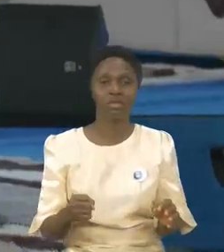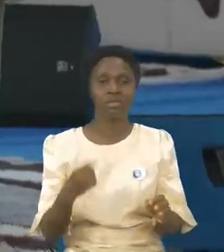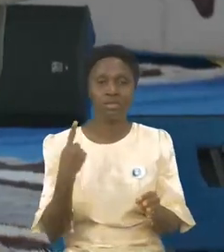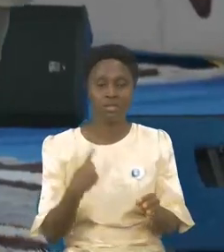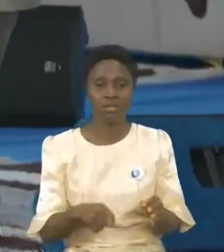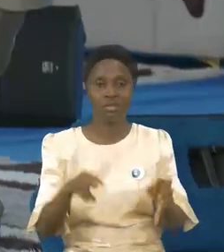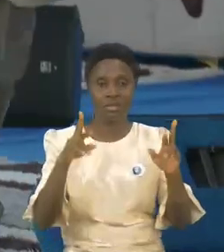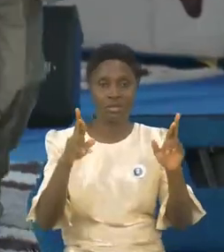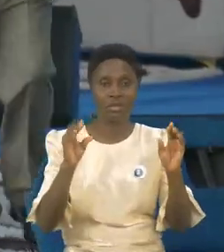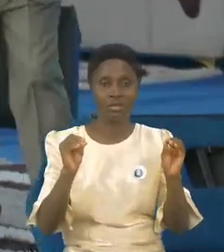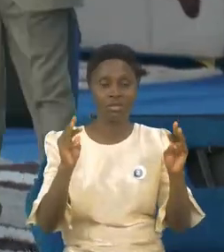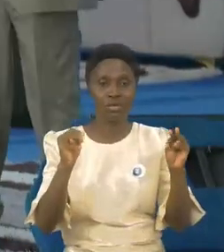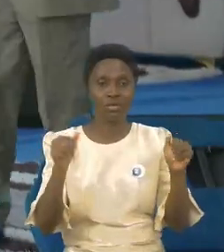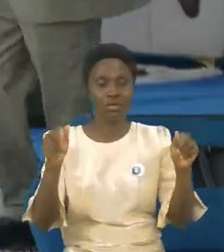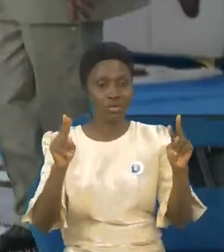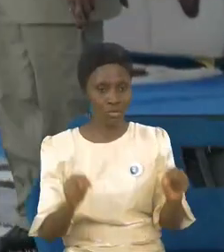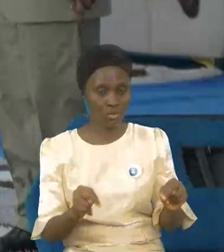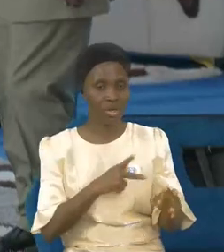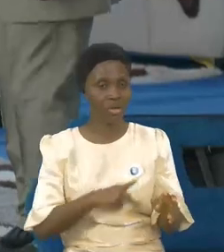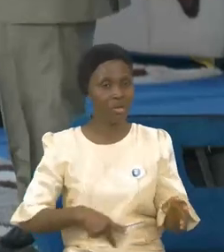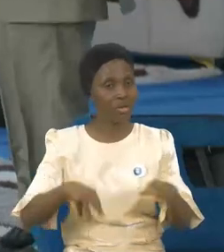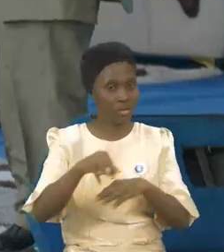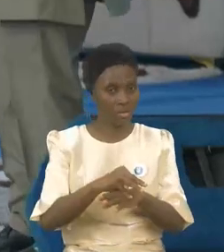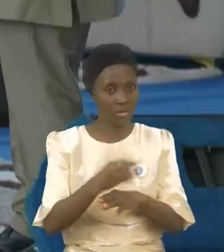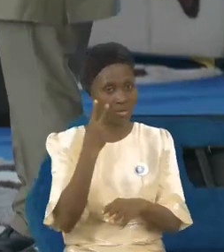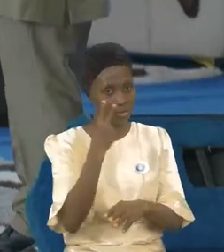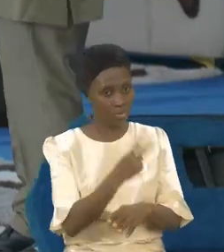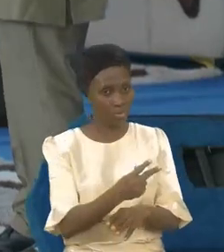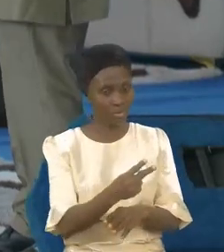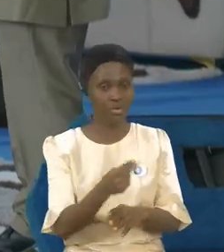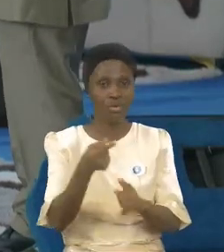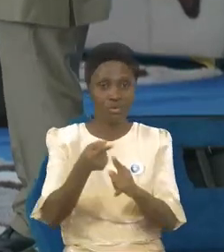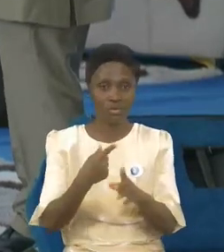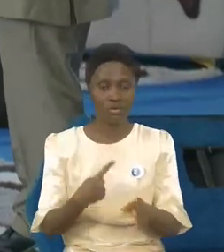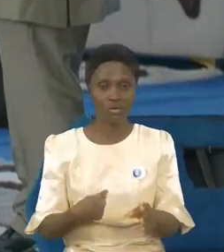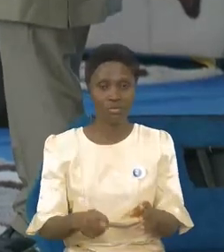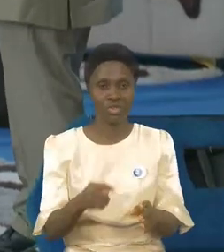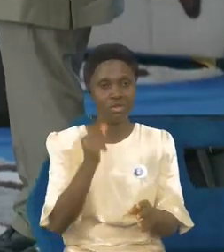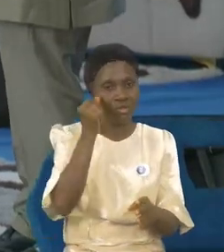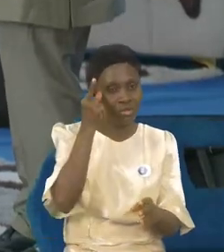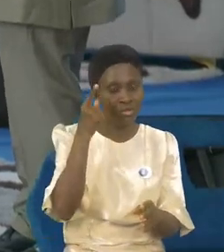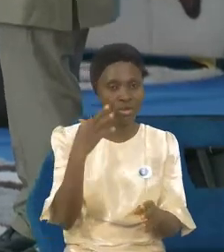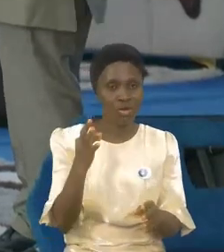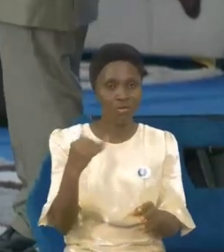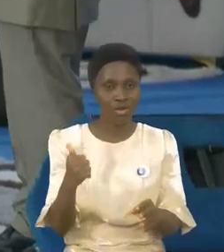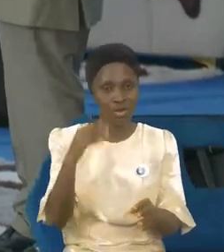et la Rome. Ils sont des royaumes terrestres et l'Empire romain. Mais maintenant,